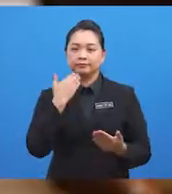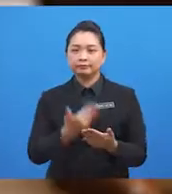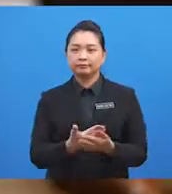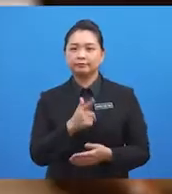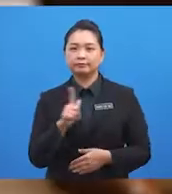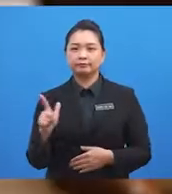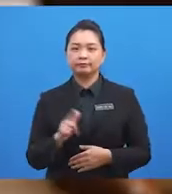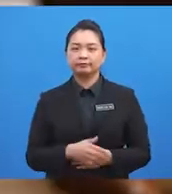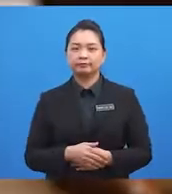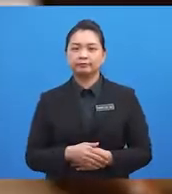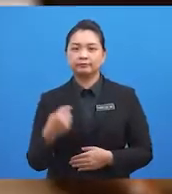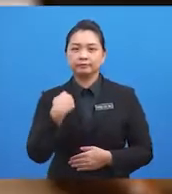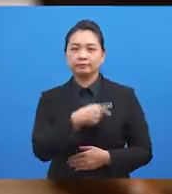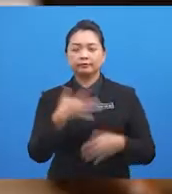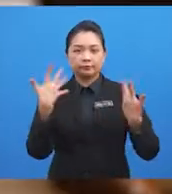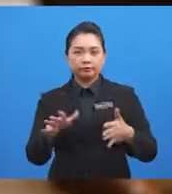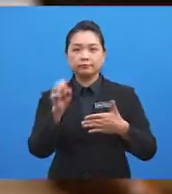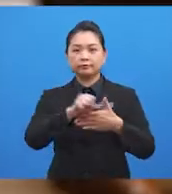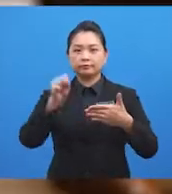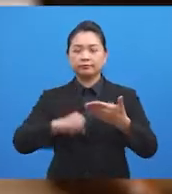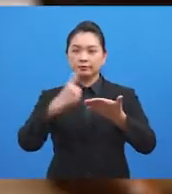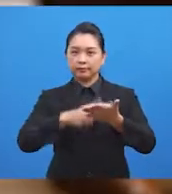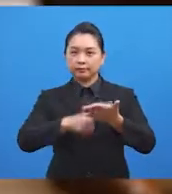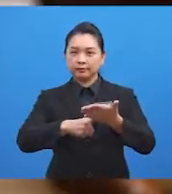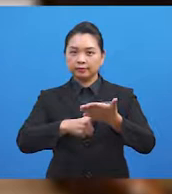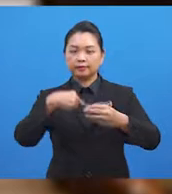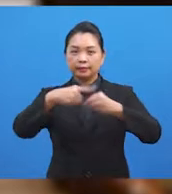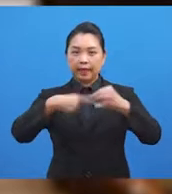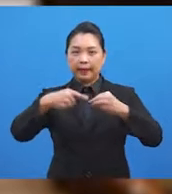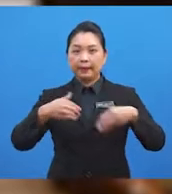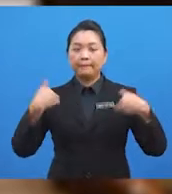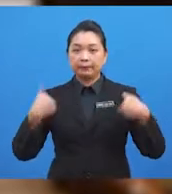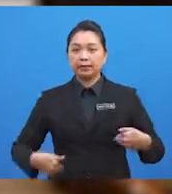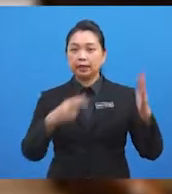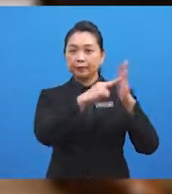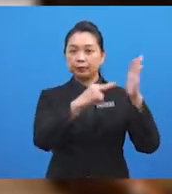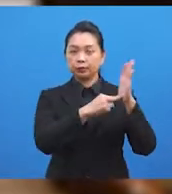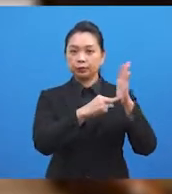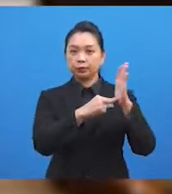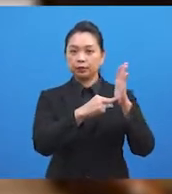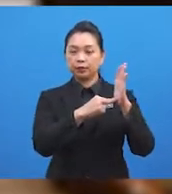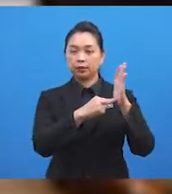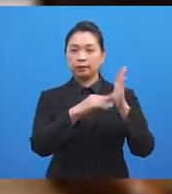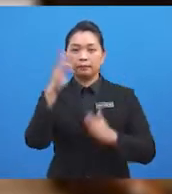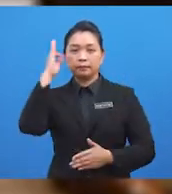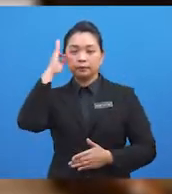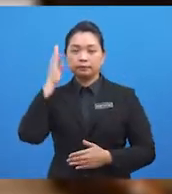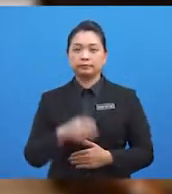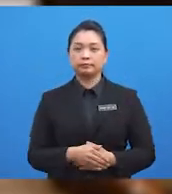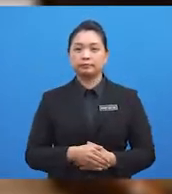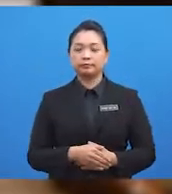Baiklah para pelajar, kita sudah selesai membincangkan tentang badan perundangan persekutuan